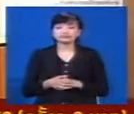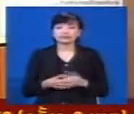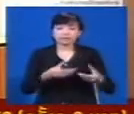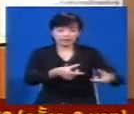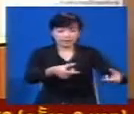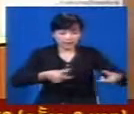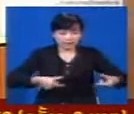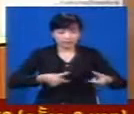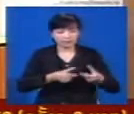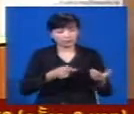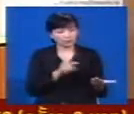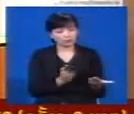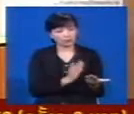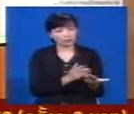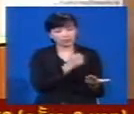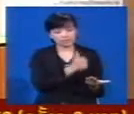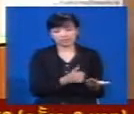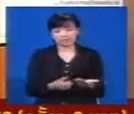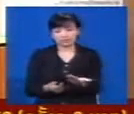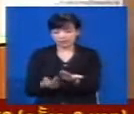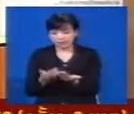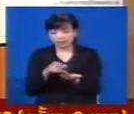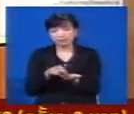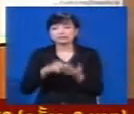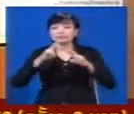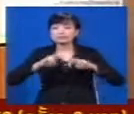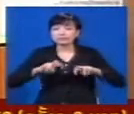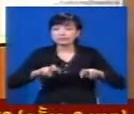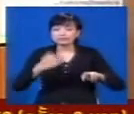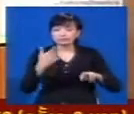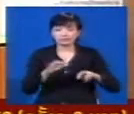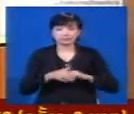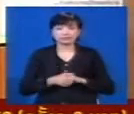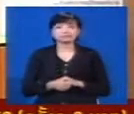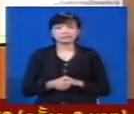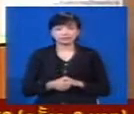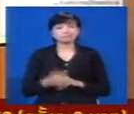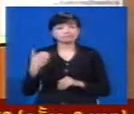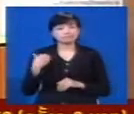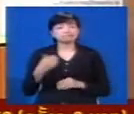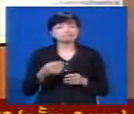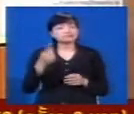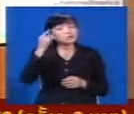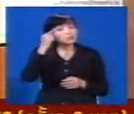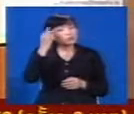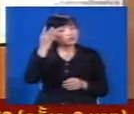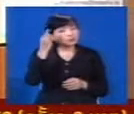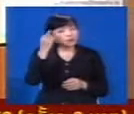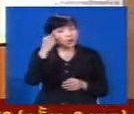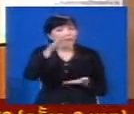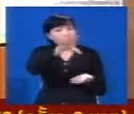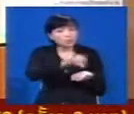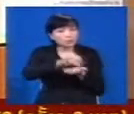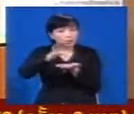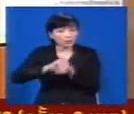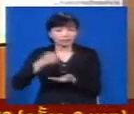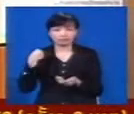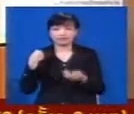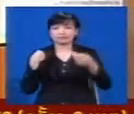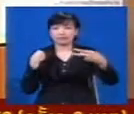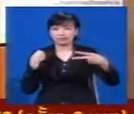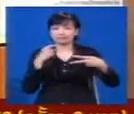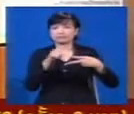ฉบับสมบูรณ์เป็นฉบับที่มีผลศึกษาไว้แล้วนะครับก็มี2แนวทางมี2ความเห็น2แหล่งข้อมูลแล้วนะครับแ